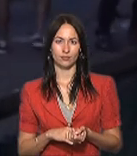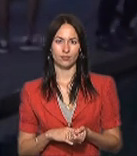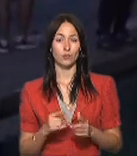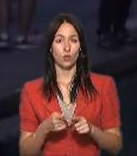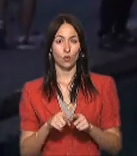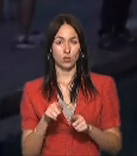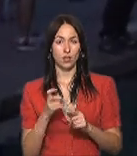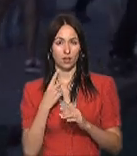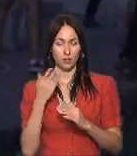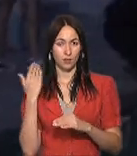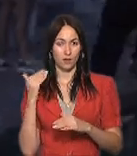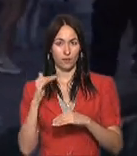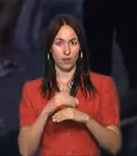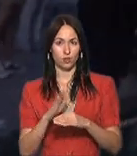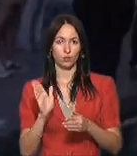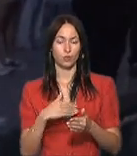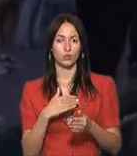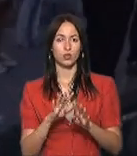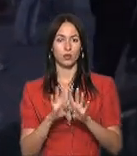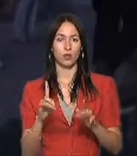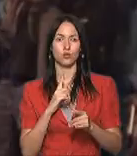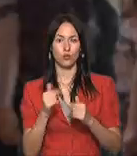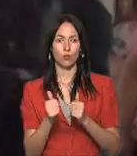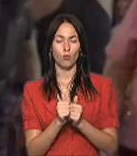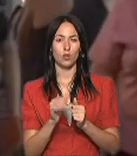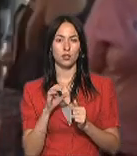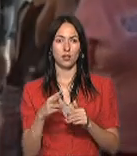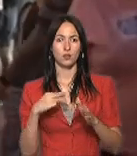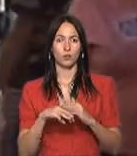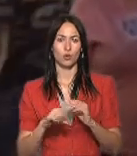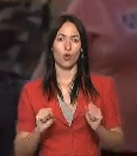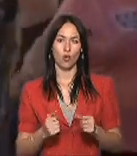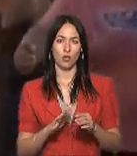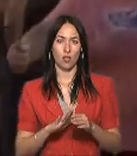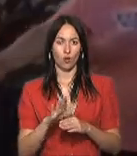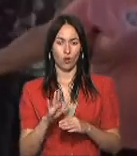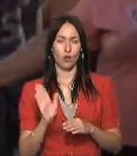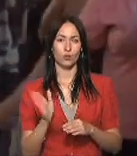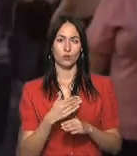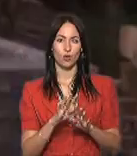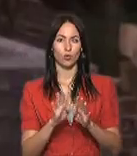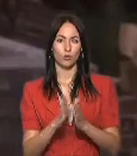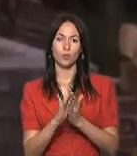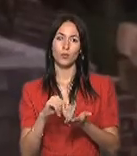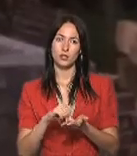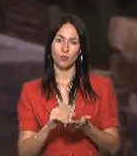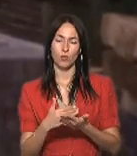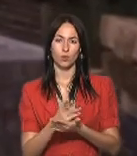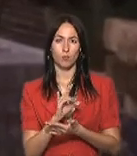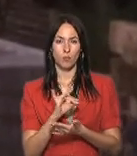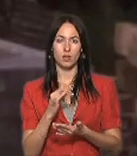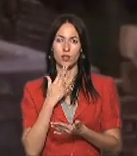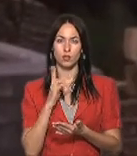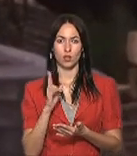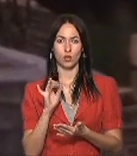Ось так напередодні ввечері зносять паркан, що поряд зі станцією метро «Холодна гора». Знести огорожу попросили представників політичної партії